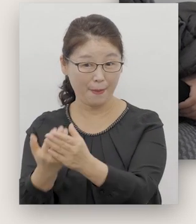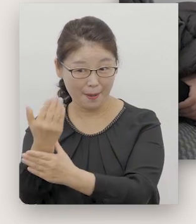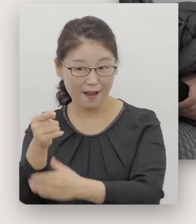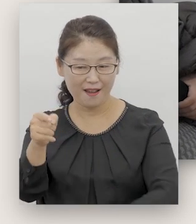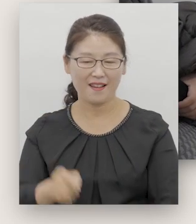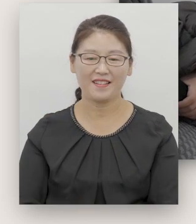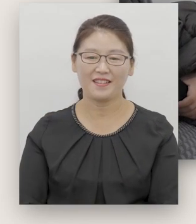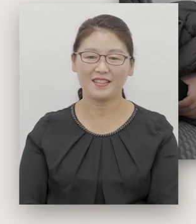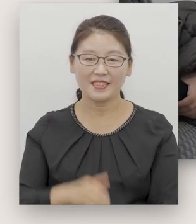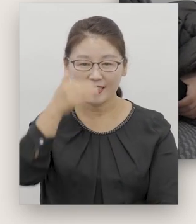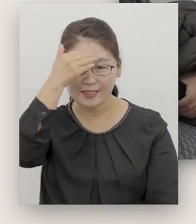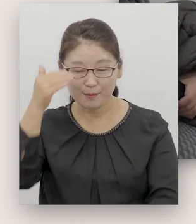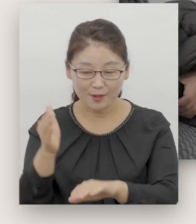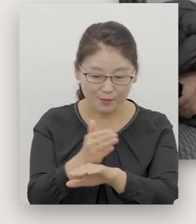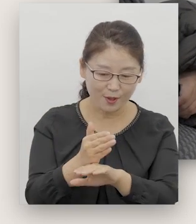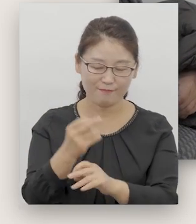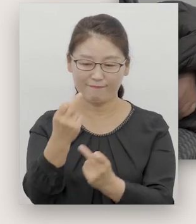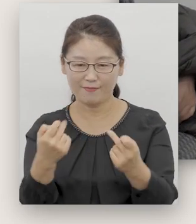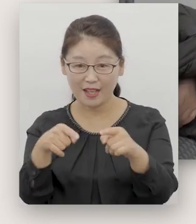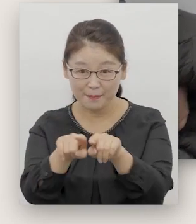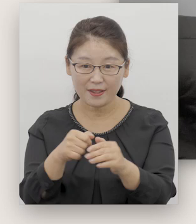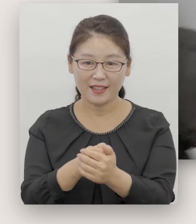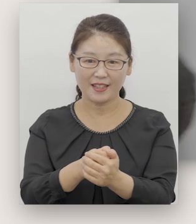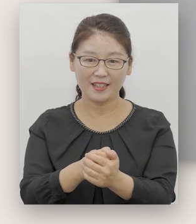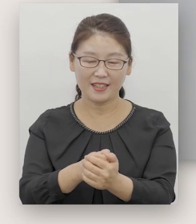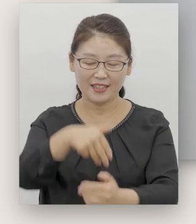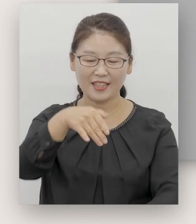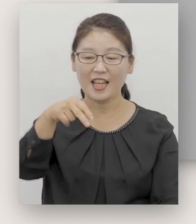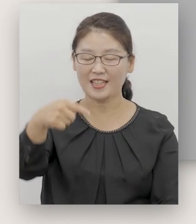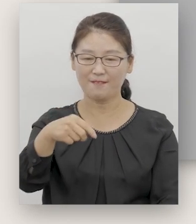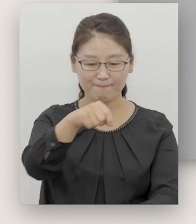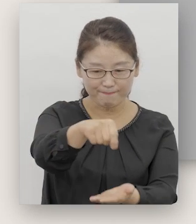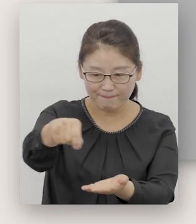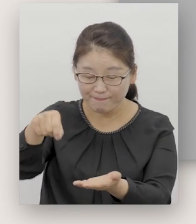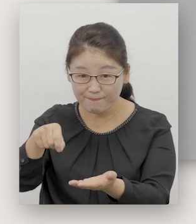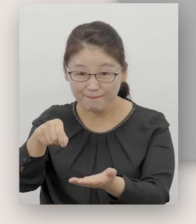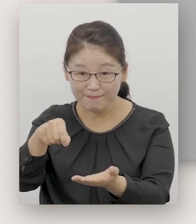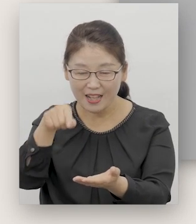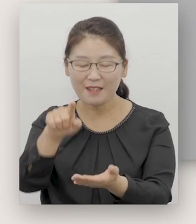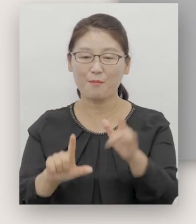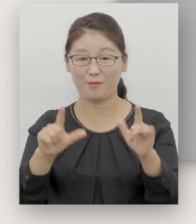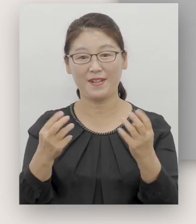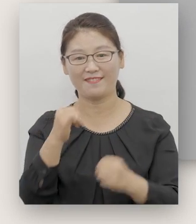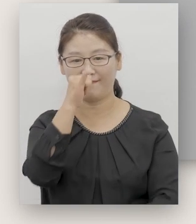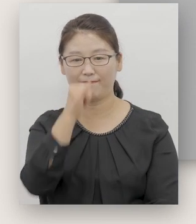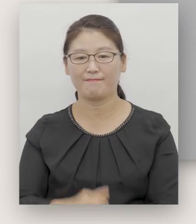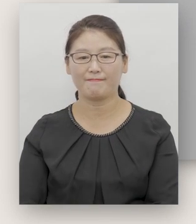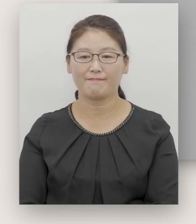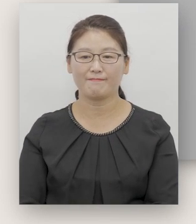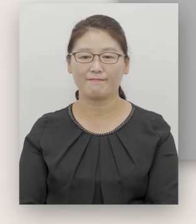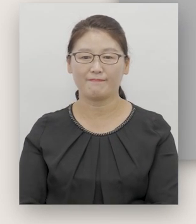또 이제 다양한 화풍을 익히던 그런 시기라고 보실 수 있을 것 같습니다. 이 작업은 의사 김우실의 초상이라는